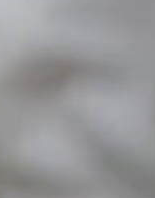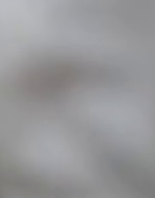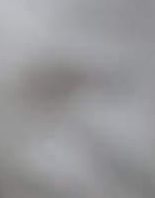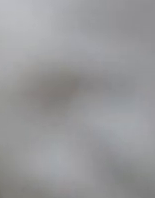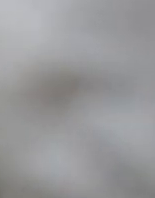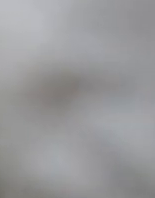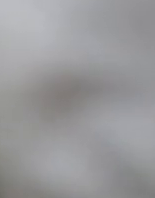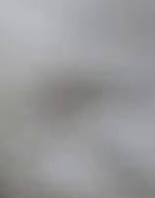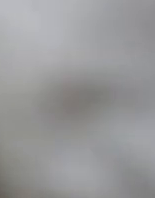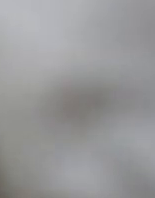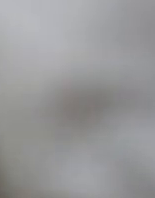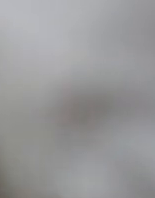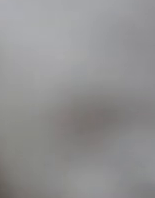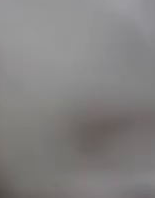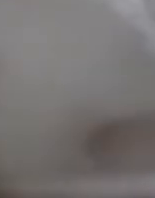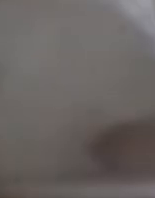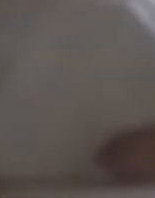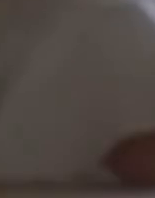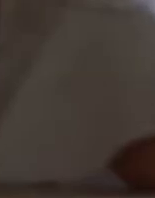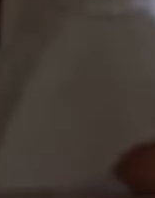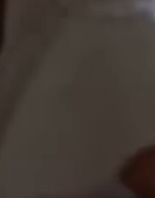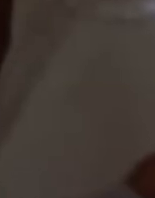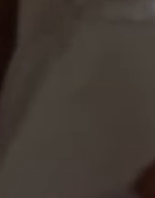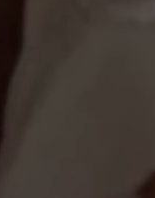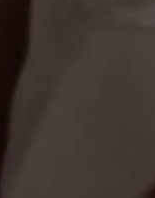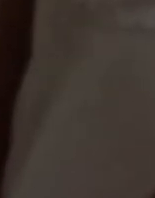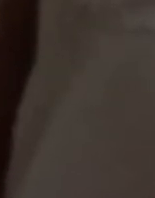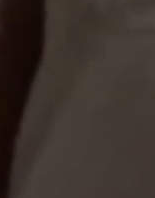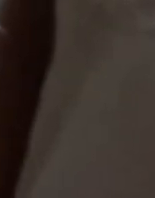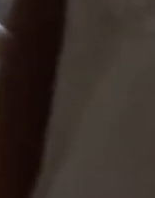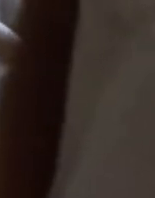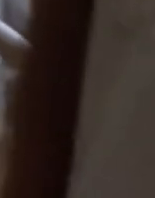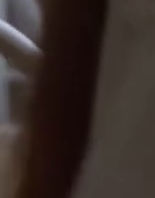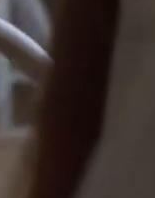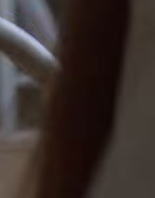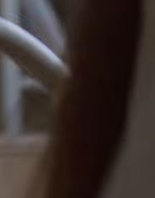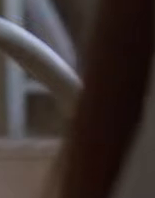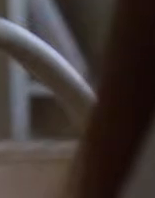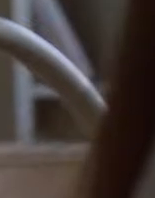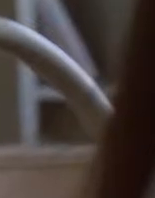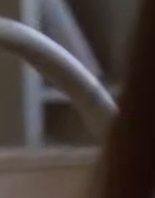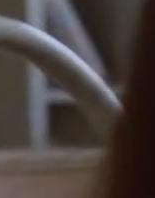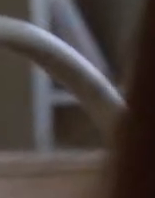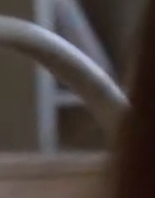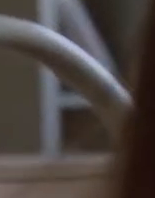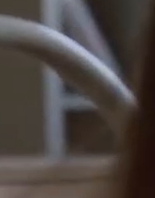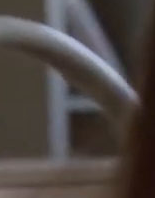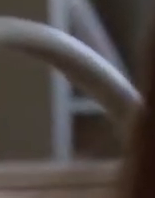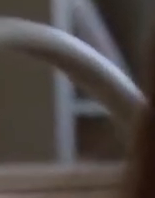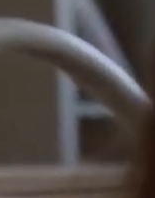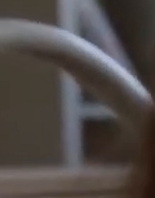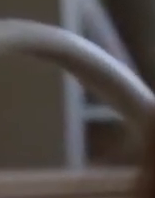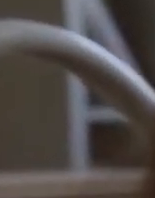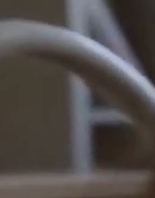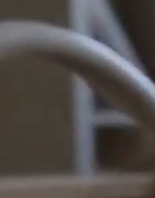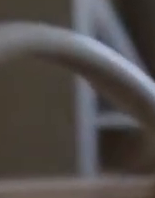jambatan ilmu agar fikiran menjadi lapang. Agar